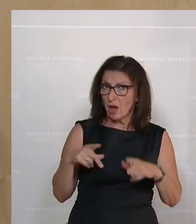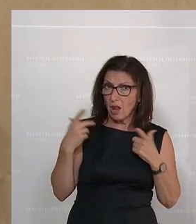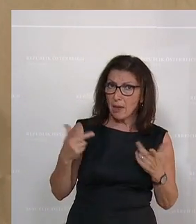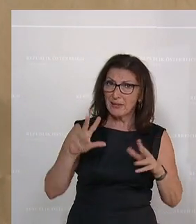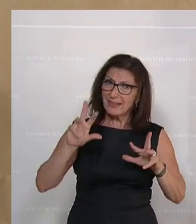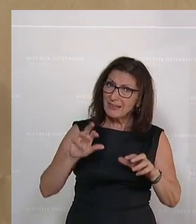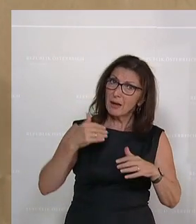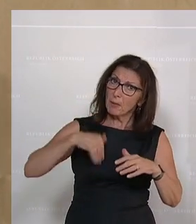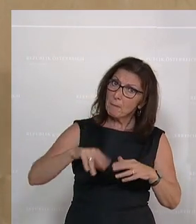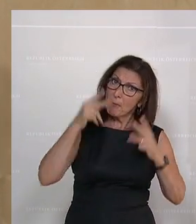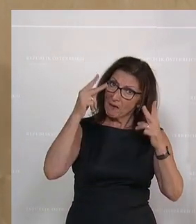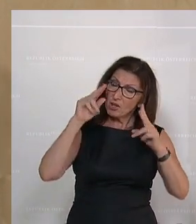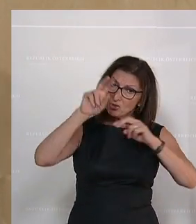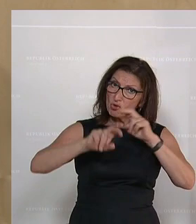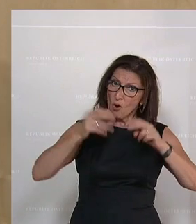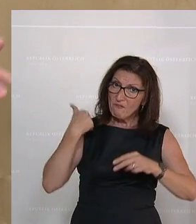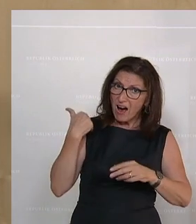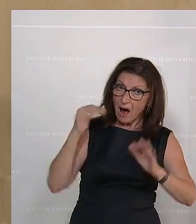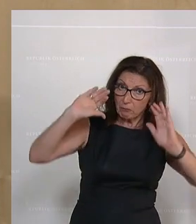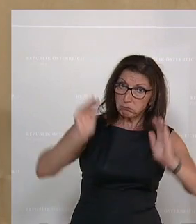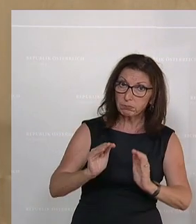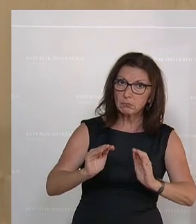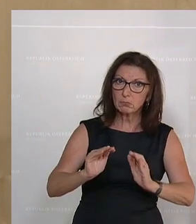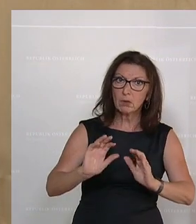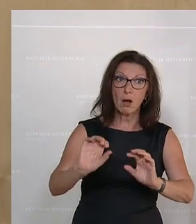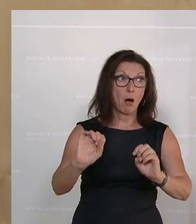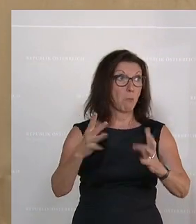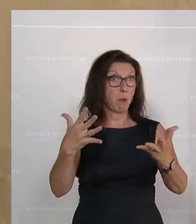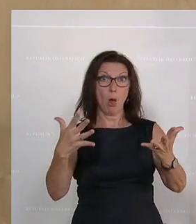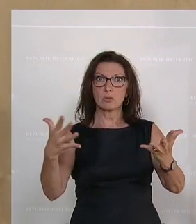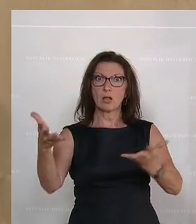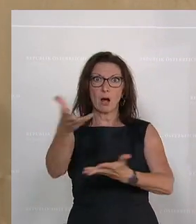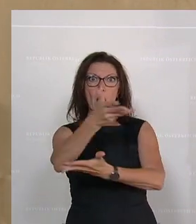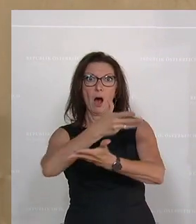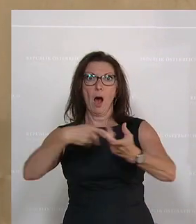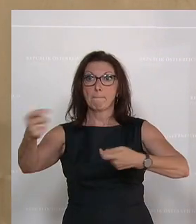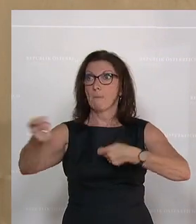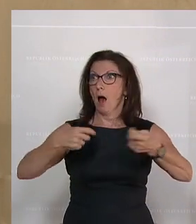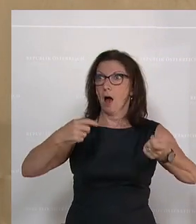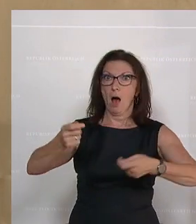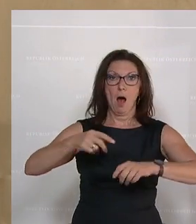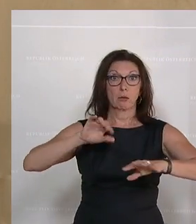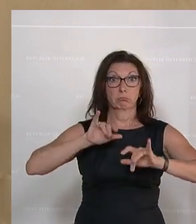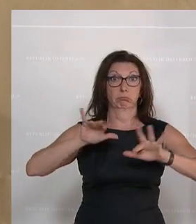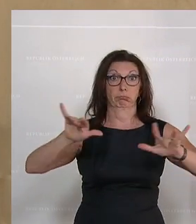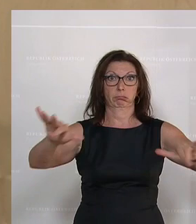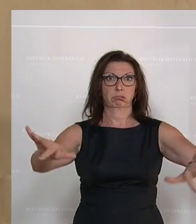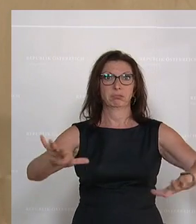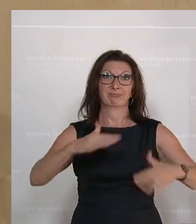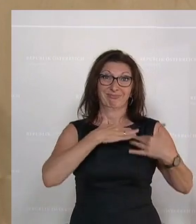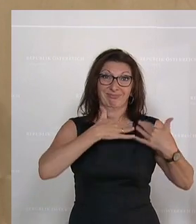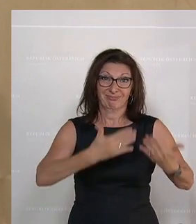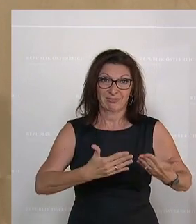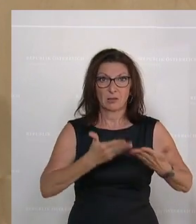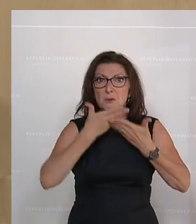mehrwertsteuersenkungen kam dann plötzlich die märkte reagiert und der effekt war weg die menschen keine entlastung gehabt und andere